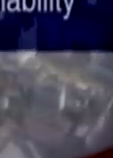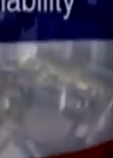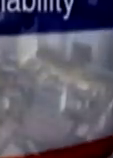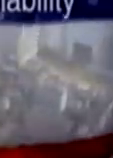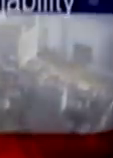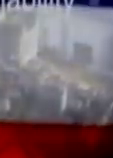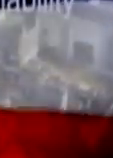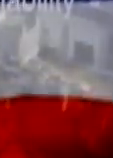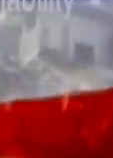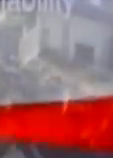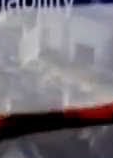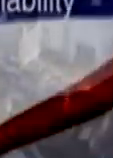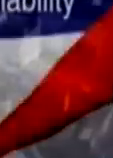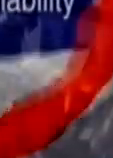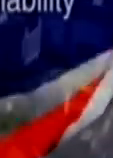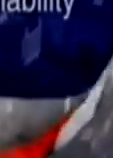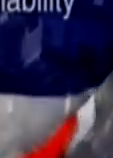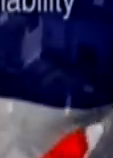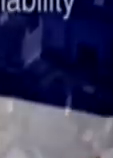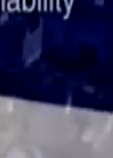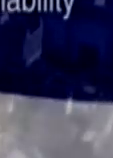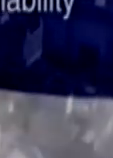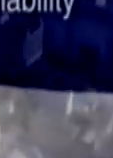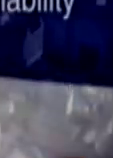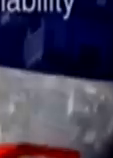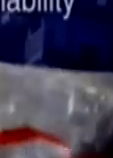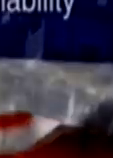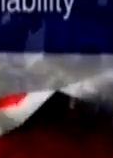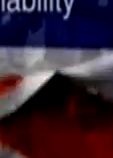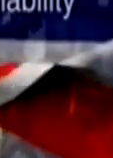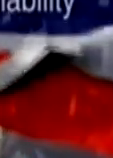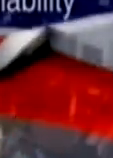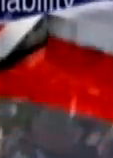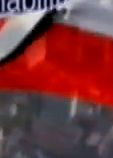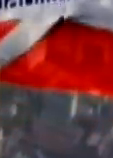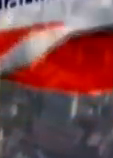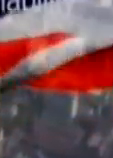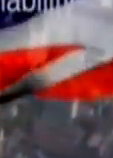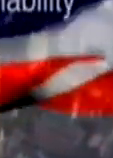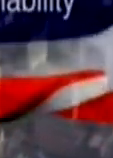งประชาชนมั่งคั่งชาติไทยยั่งยืน